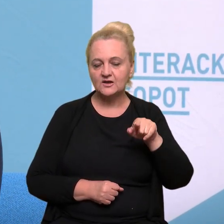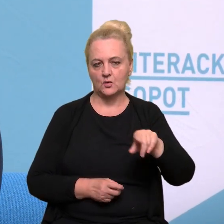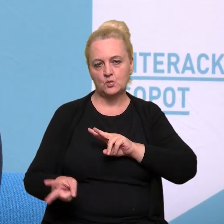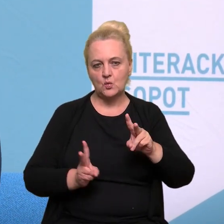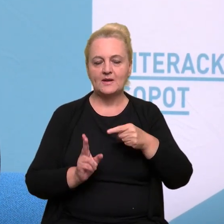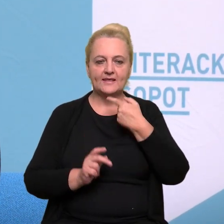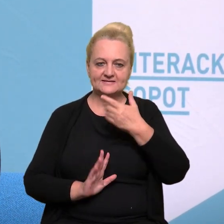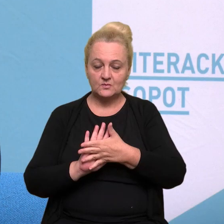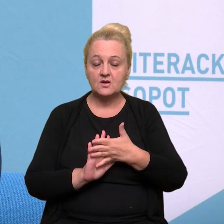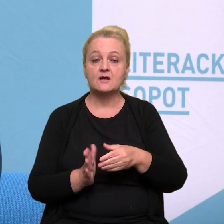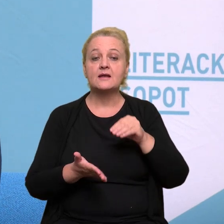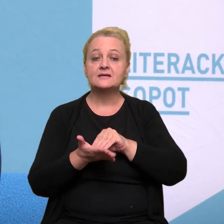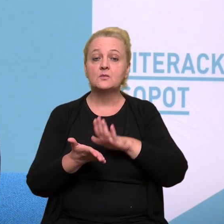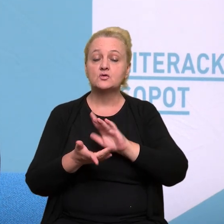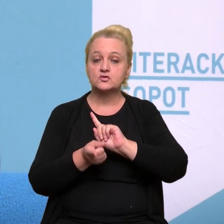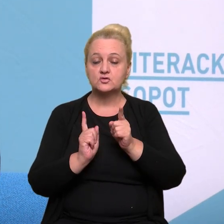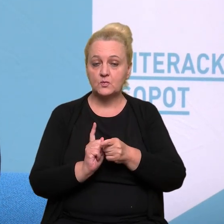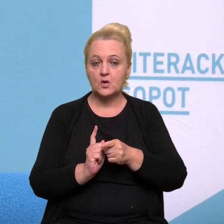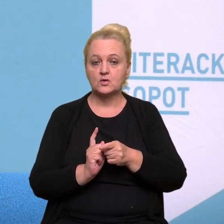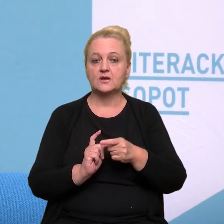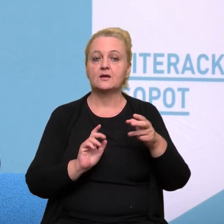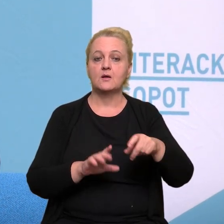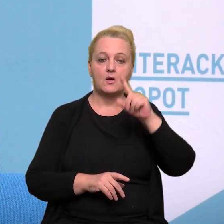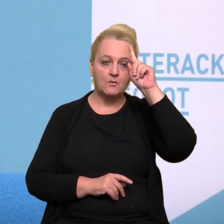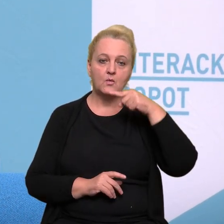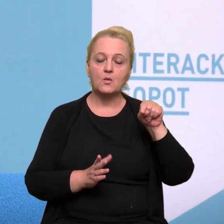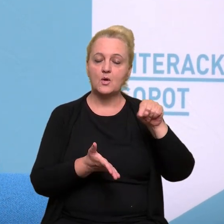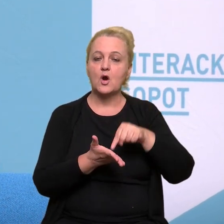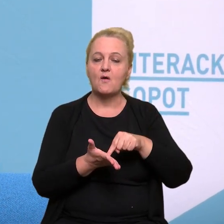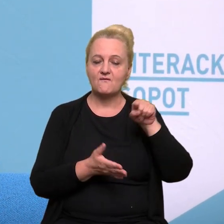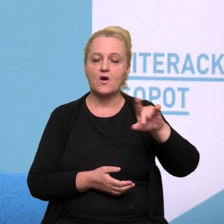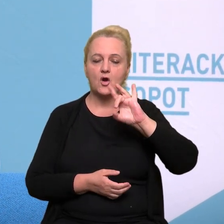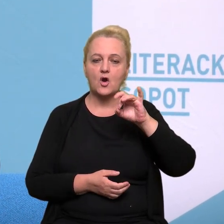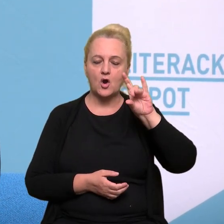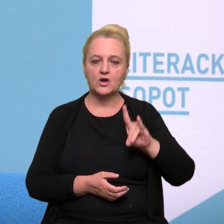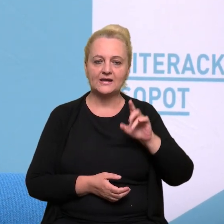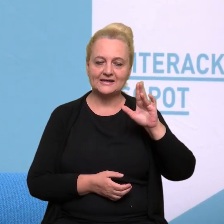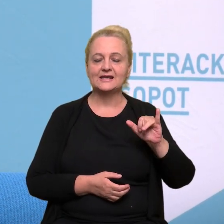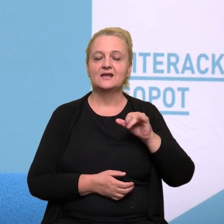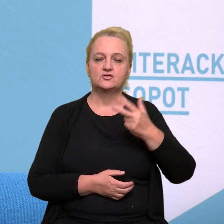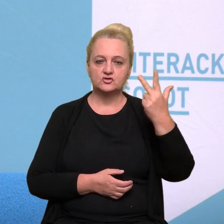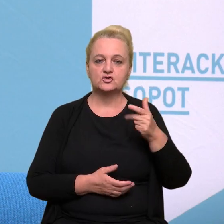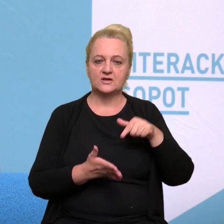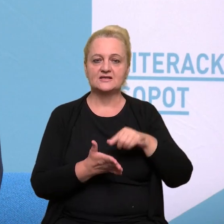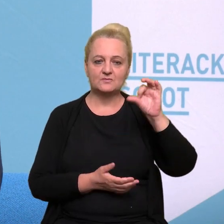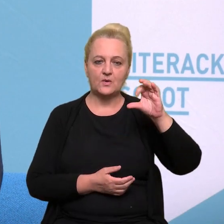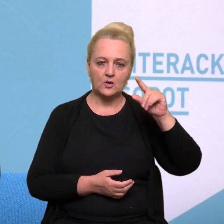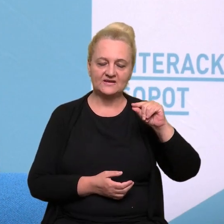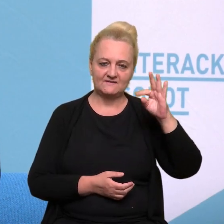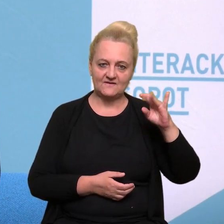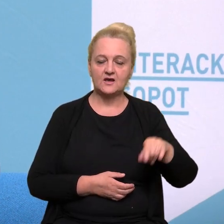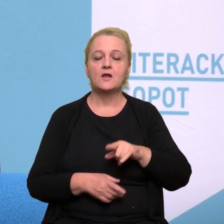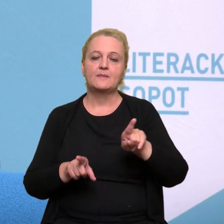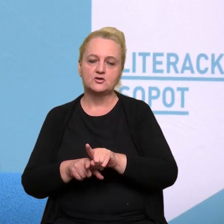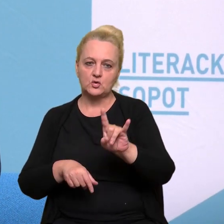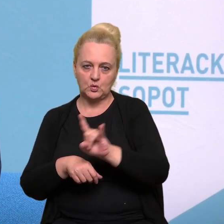robić. Zapis spotkania w wersji audio będzie dostępny na profilu Gojki 3 na Spotify. Zapis wideo na profilu Gojki 3 na